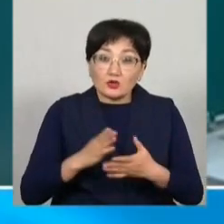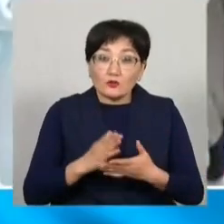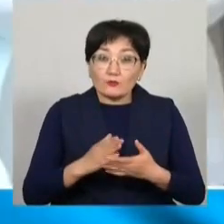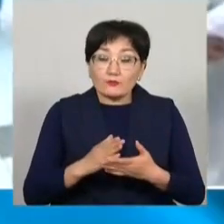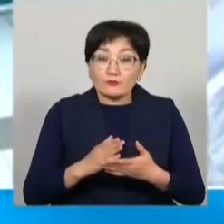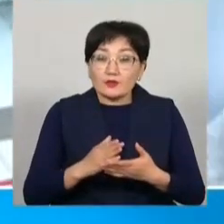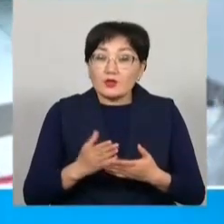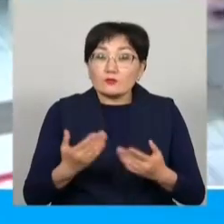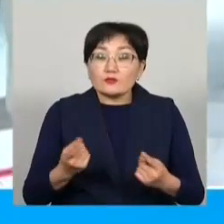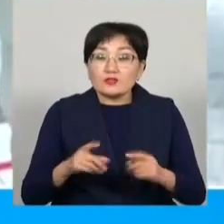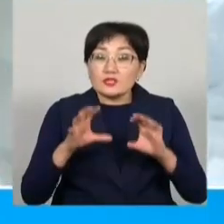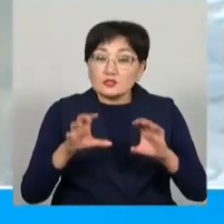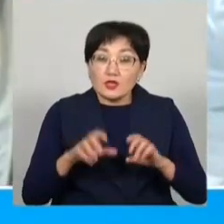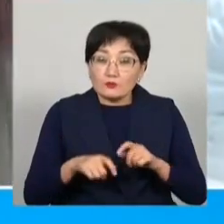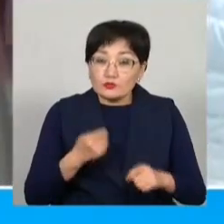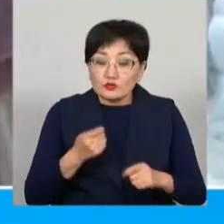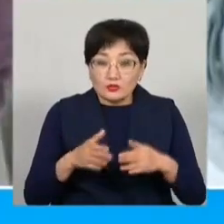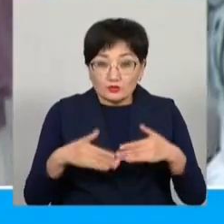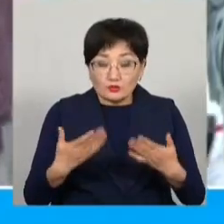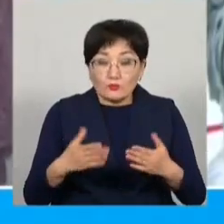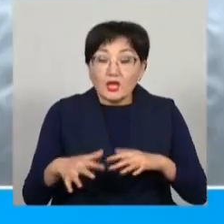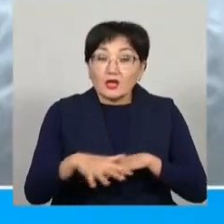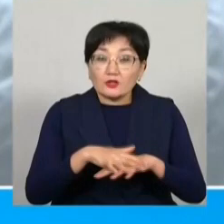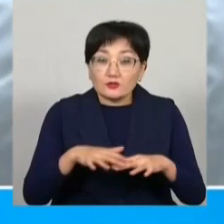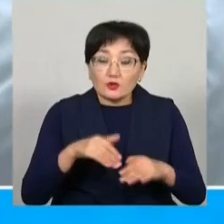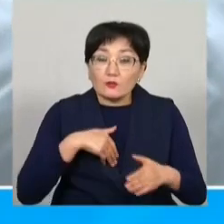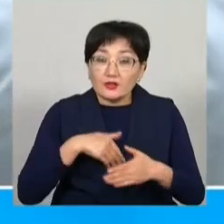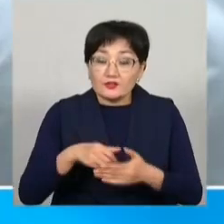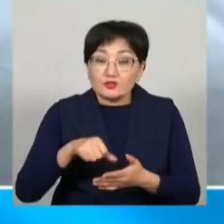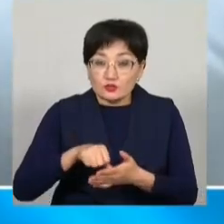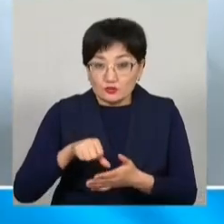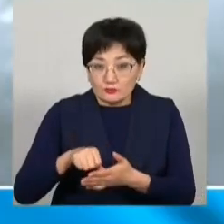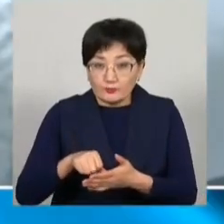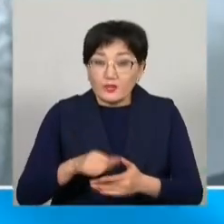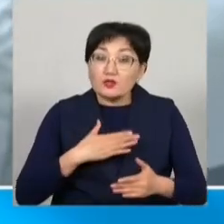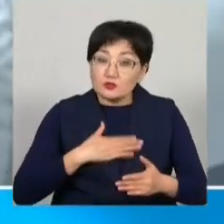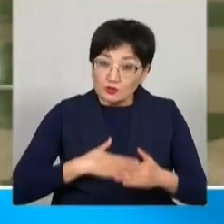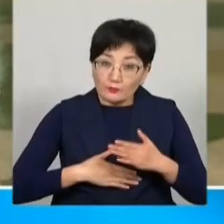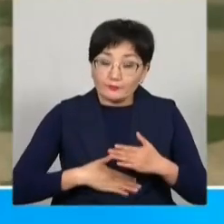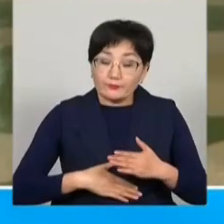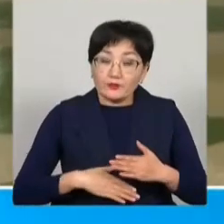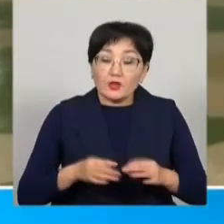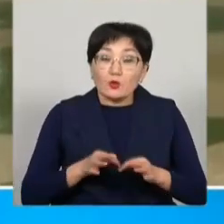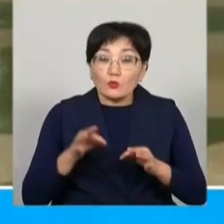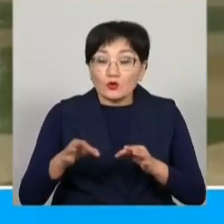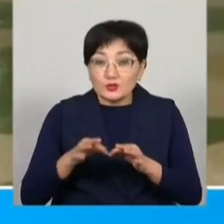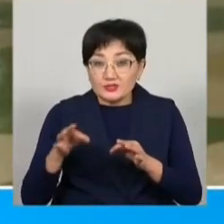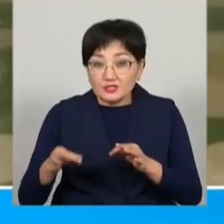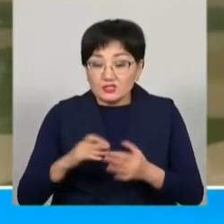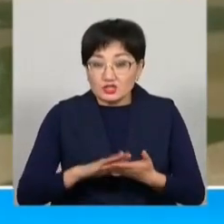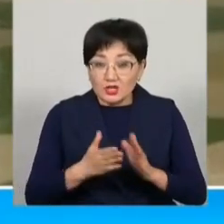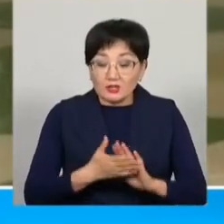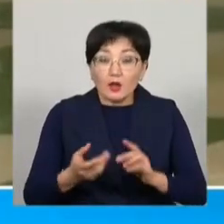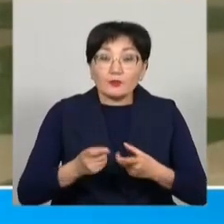Айтарлықтай заң бұзушылықтар жоқ. Халықтың белсенділігі көңіл көншітерлік. Ал өңірлердегі жағдай